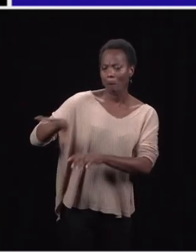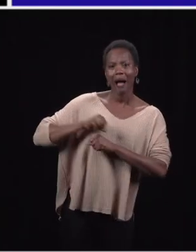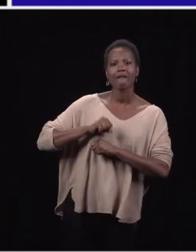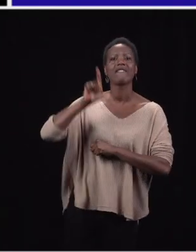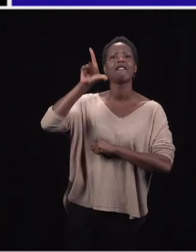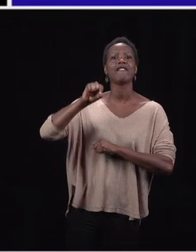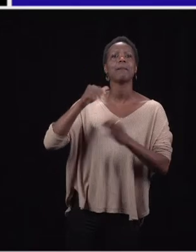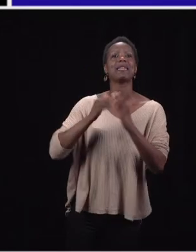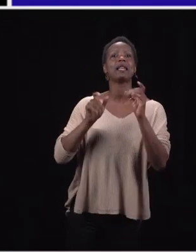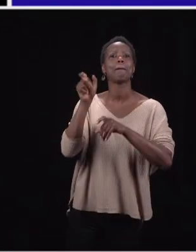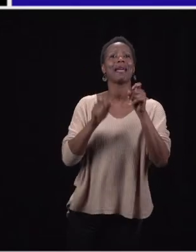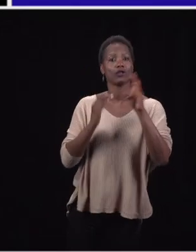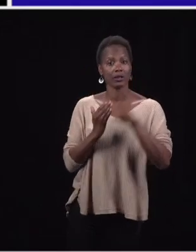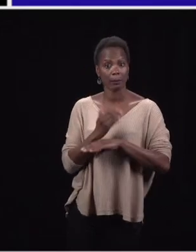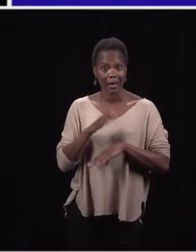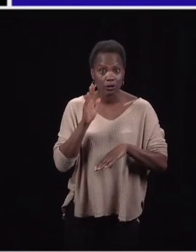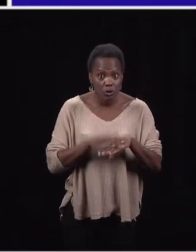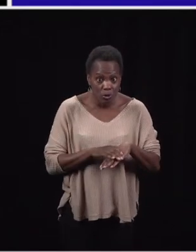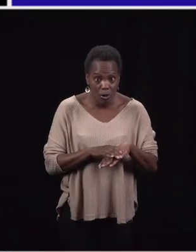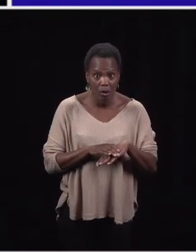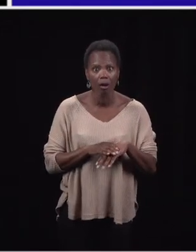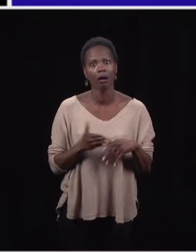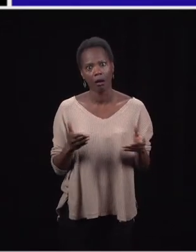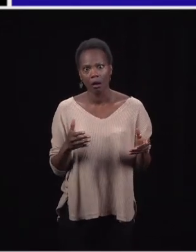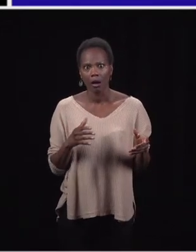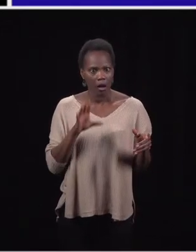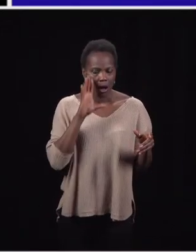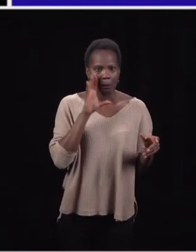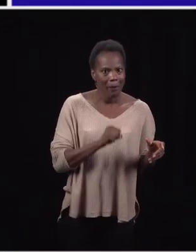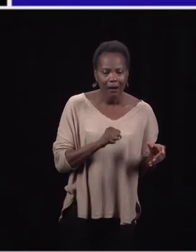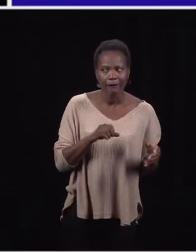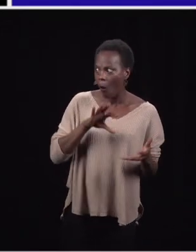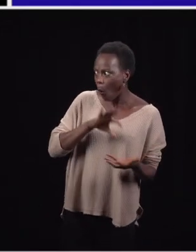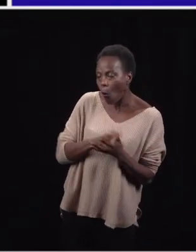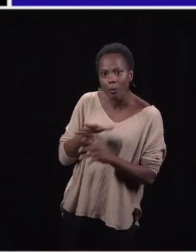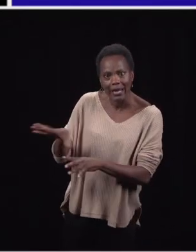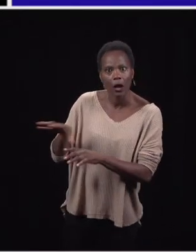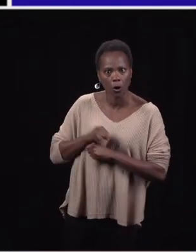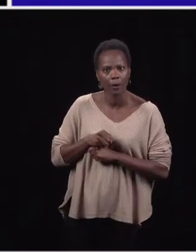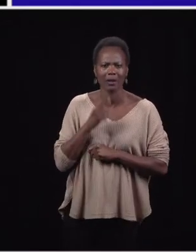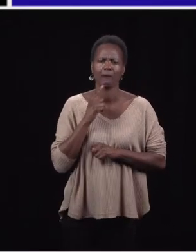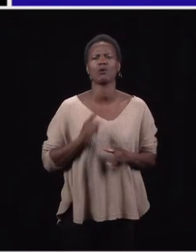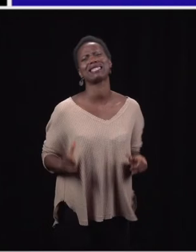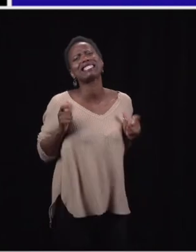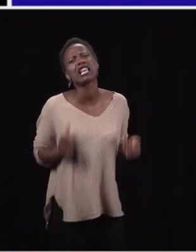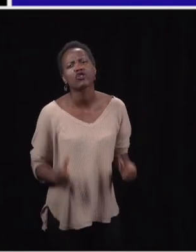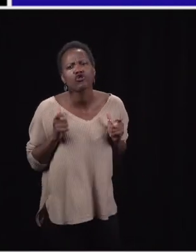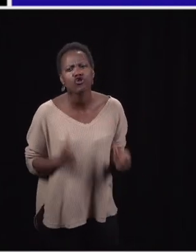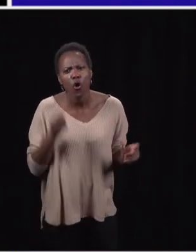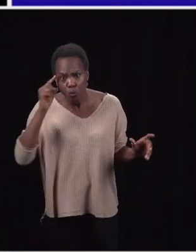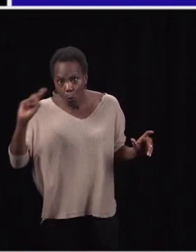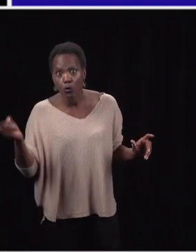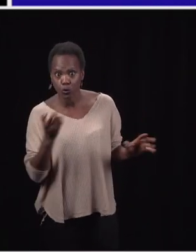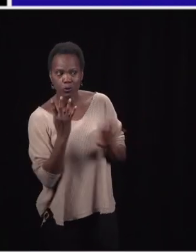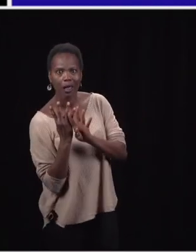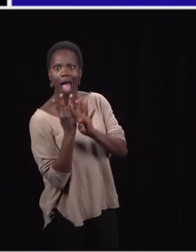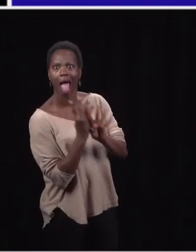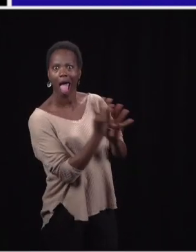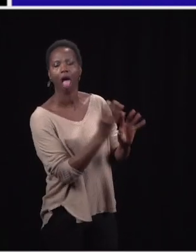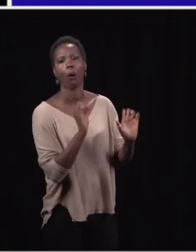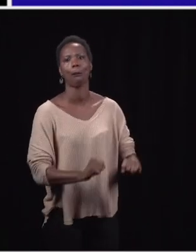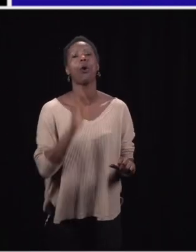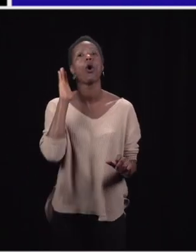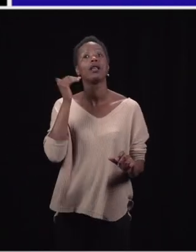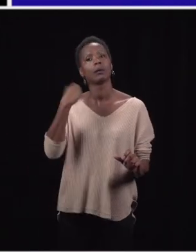toutes ces startups peinent à recruter il y a donc une véritable pénurie talent mais aussi une véritable opportunité pour tout un chacun et donc c'est pourquoi